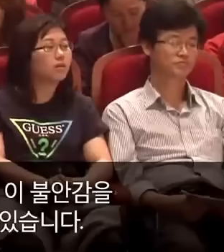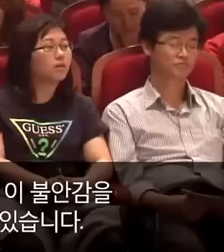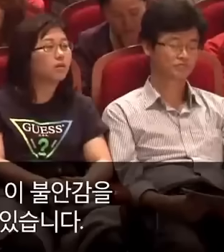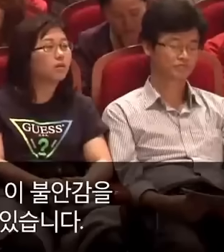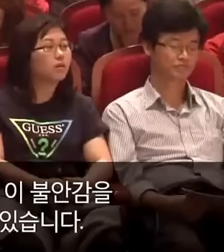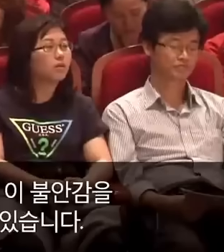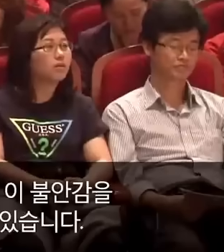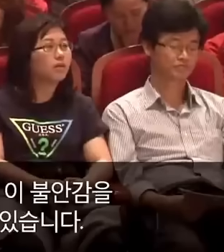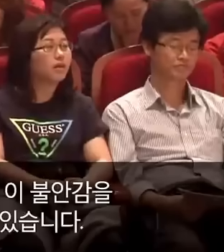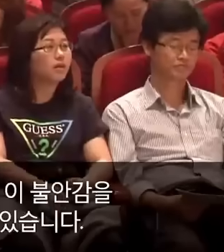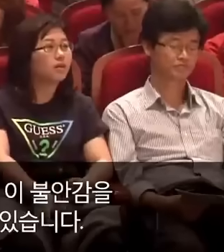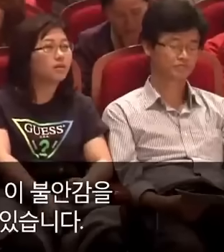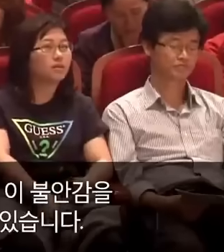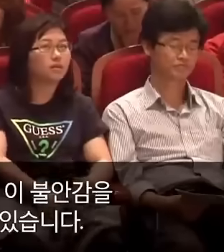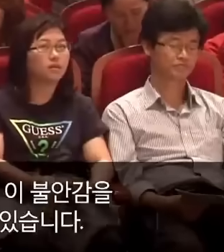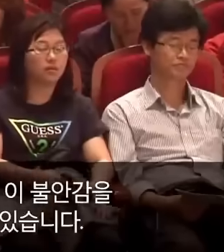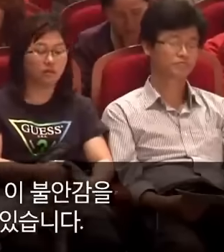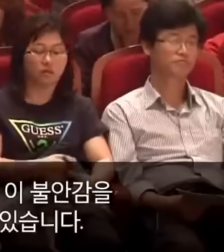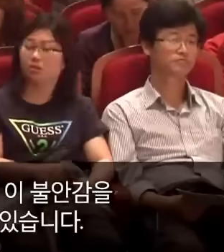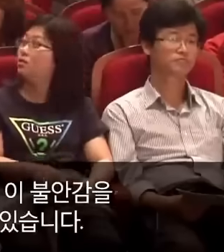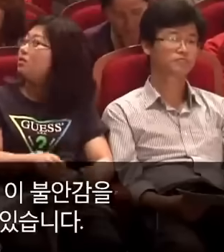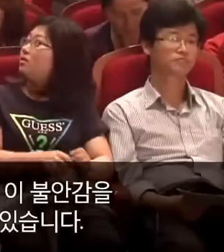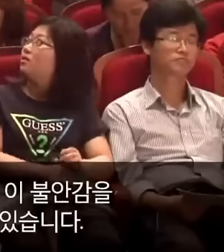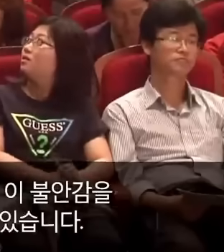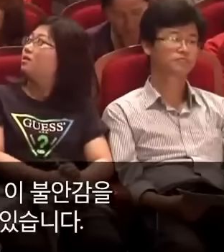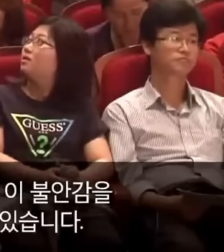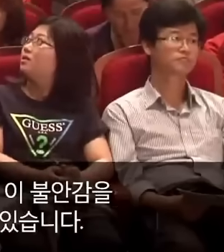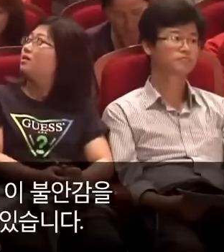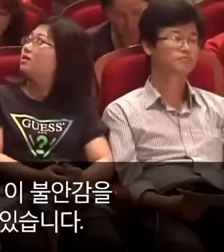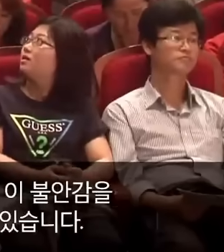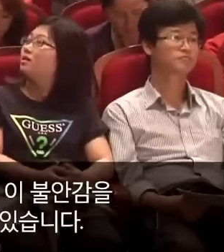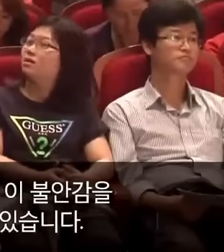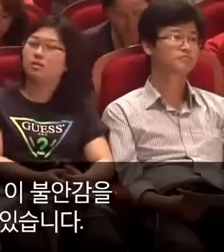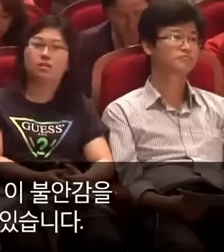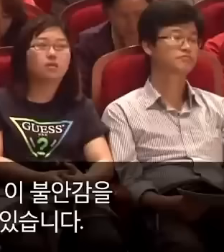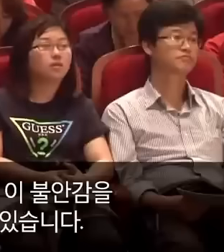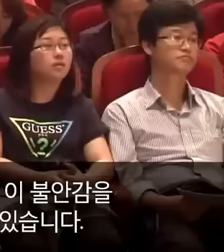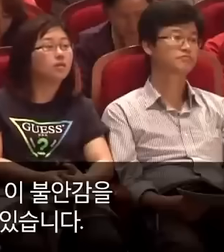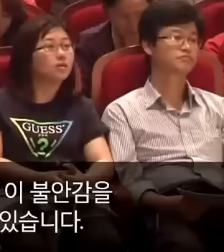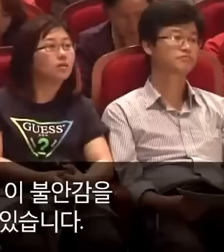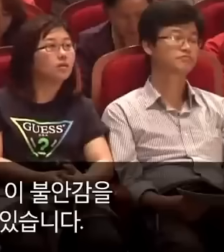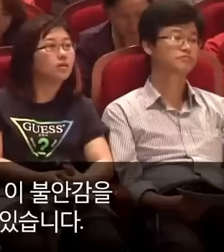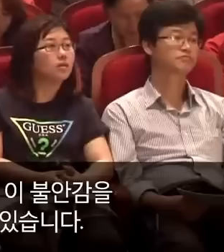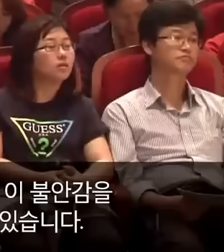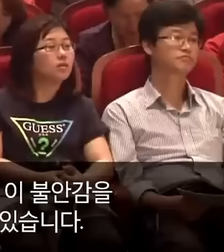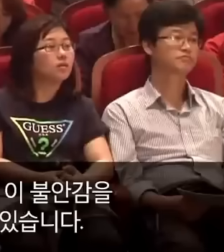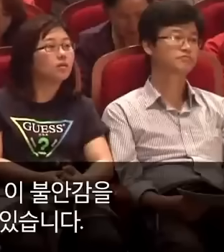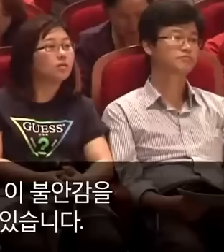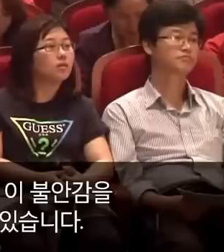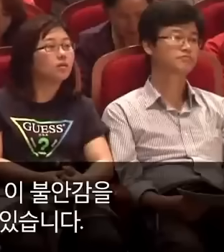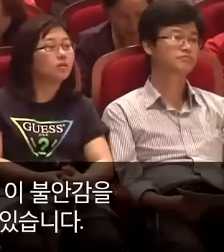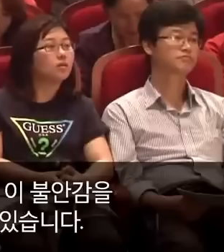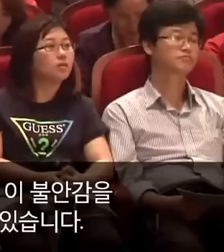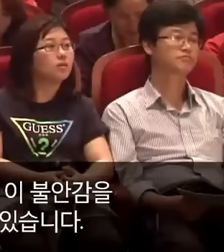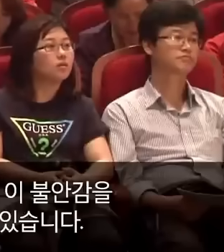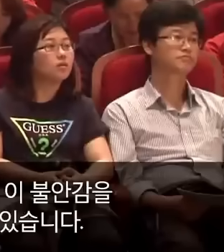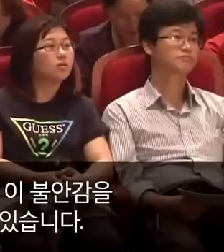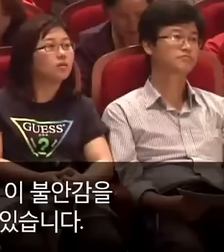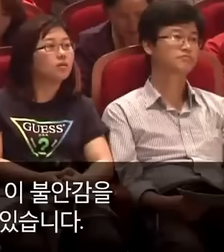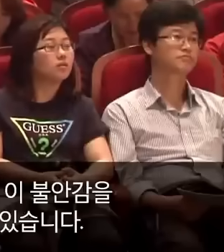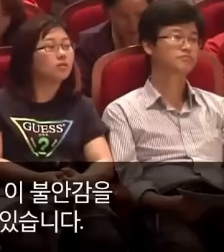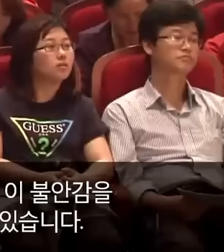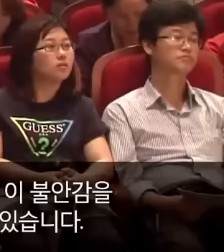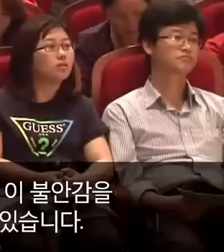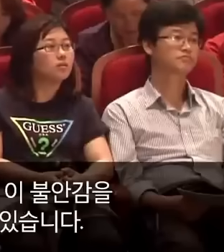가끔 눈물도 나기도 합니다. 네. 그래서 이 불안감을 지우려면 정말 어떠한 정진으로 제가